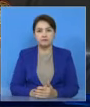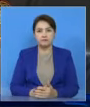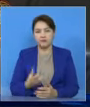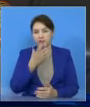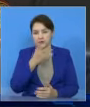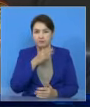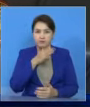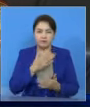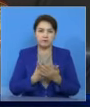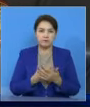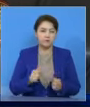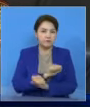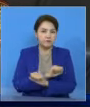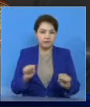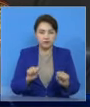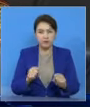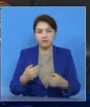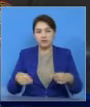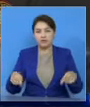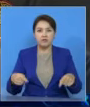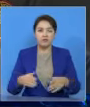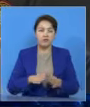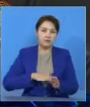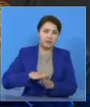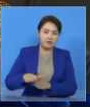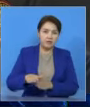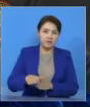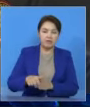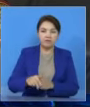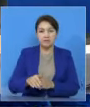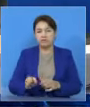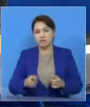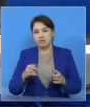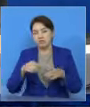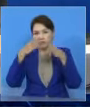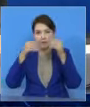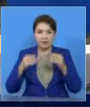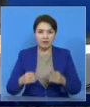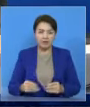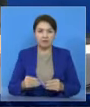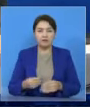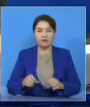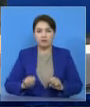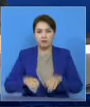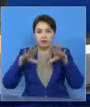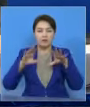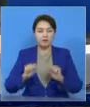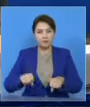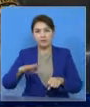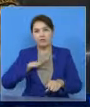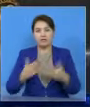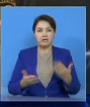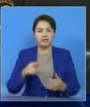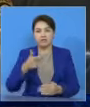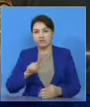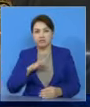жылытуға, қыздыруға болмайды. Өткені кейбір жағдайларда толтырылған немесе зақымдалған баллондар жарылуы мүмкін. Егер де сіз газ